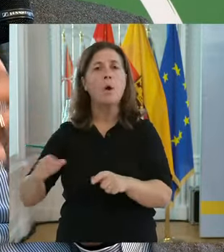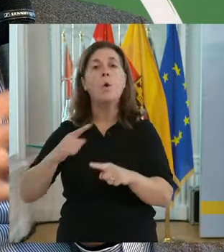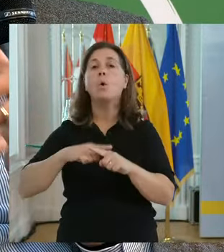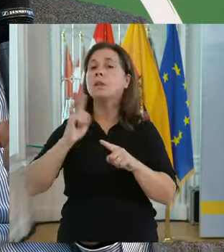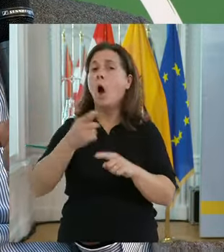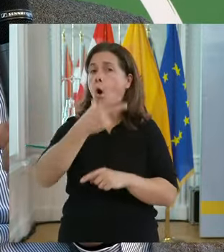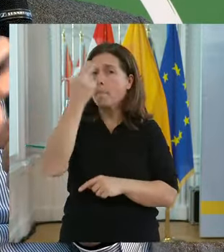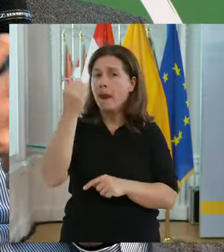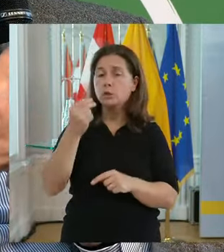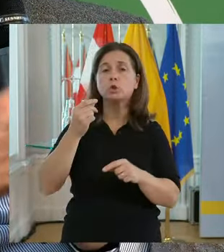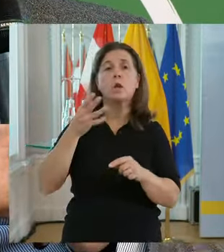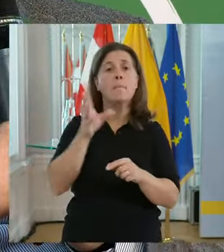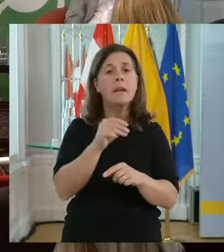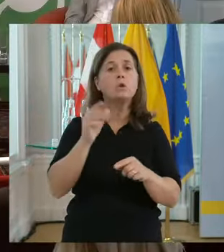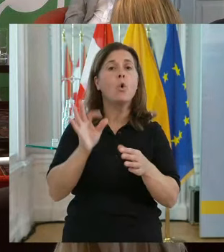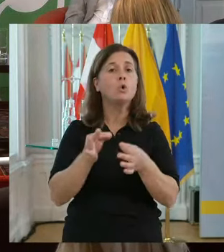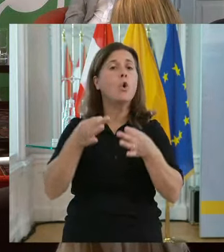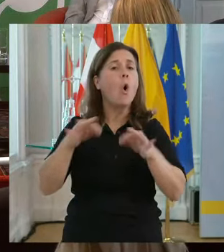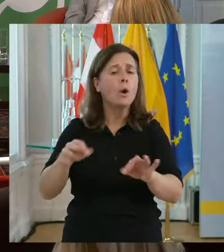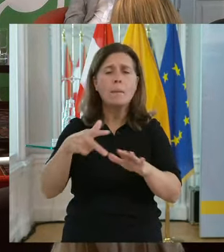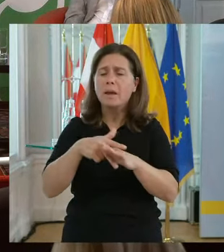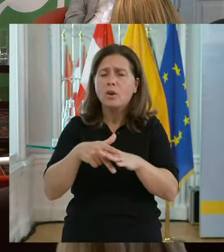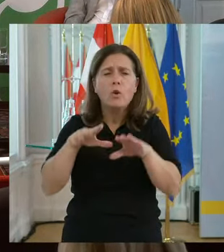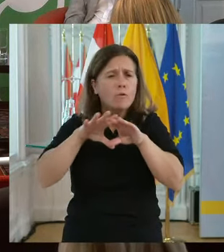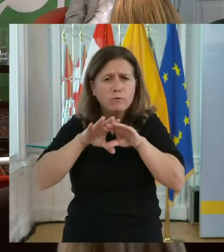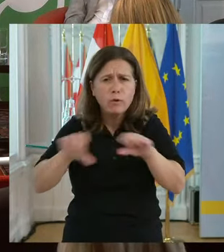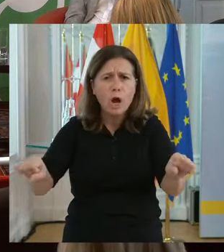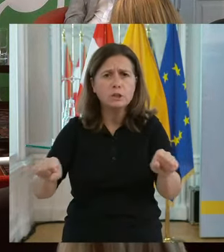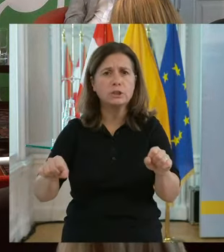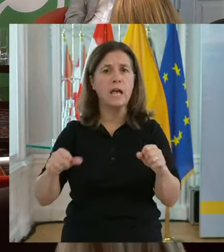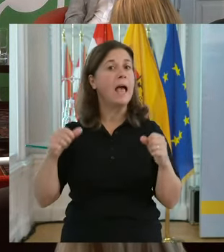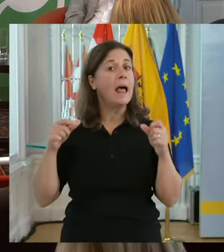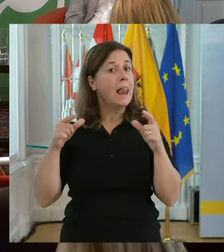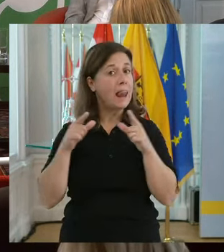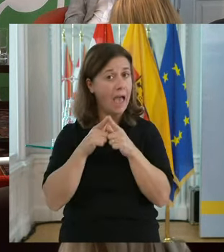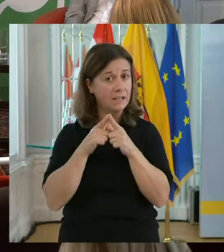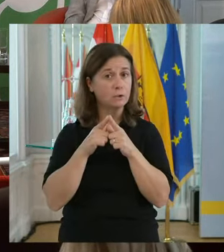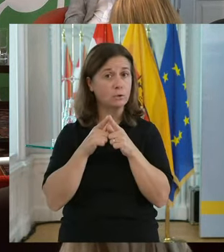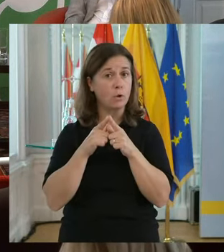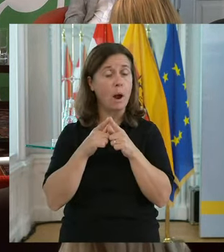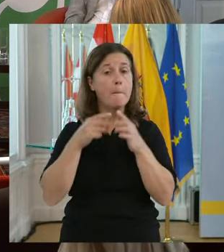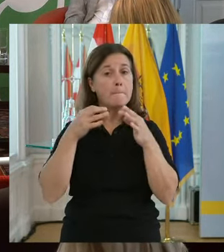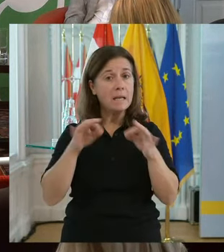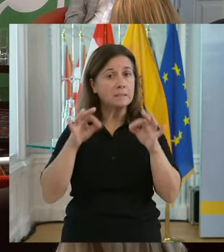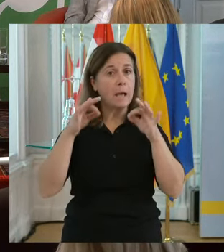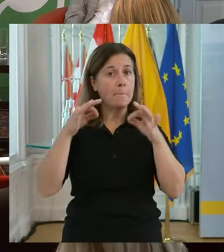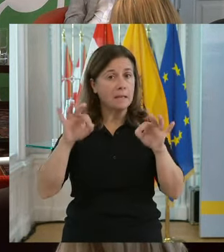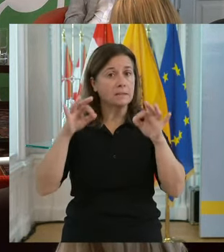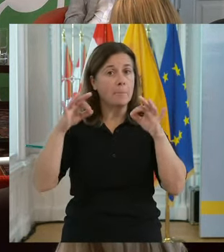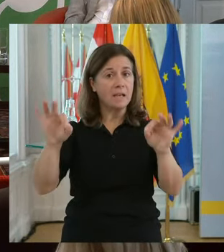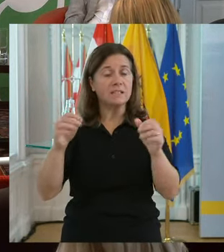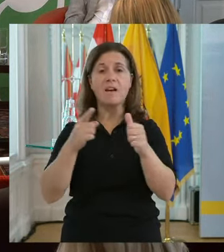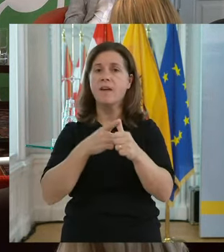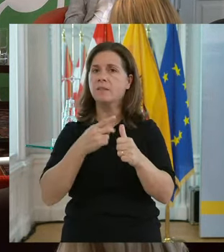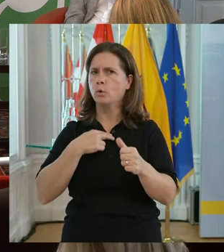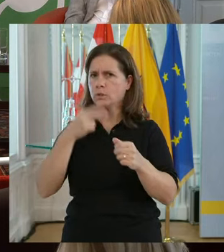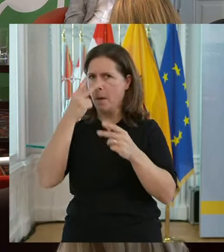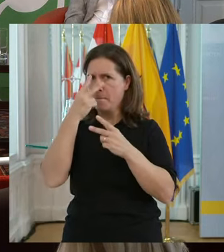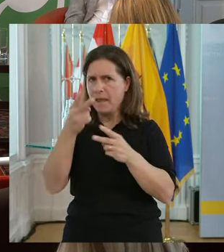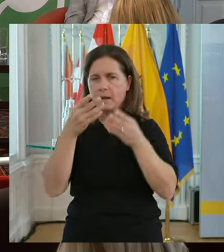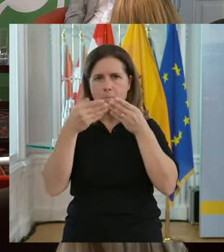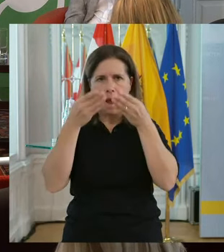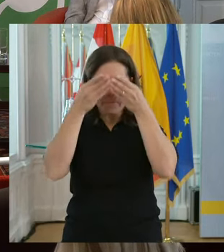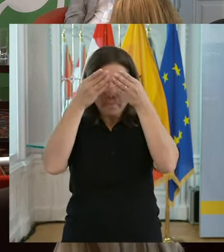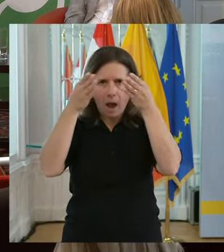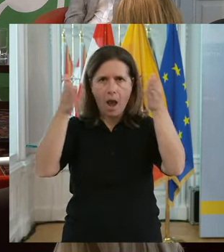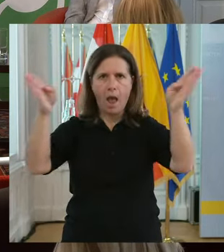auch Menschen mit oder ohne Behinderung, völlig wurscht. Die Leistungen werden besser, wenn unser Blick verbreitert